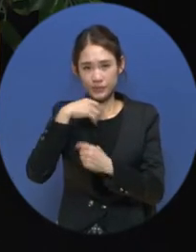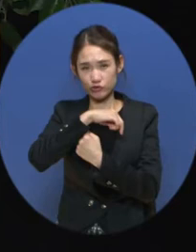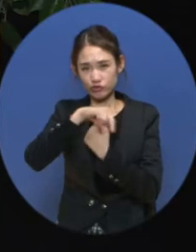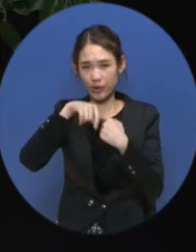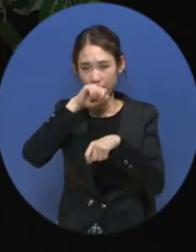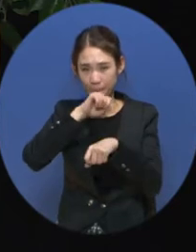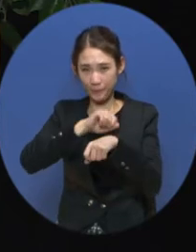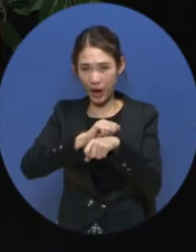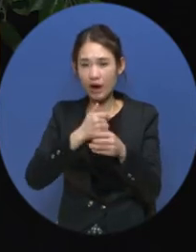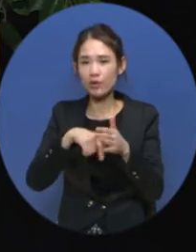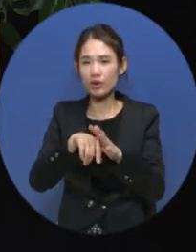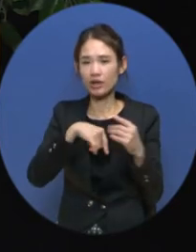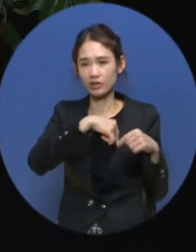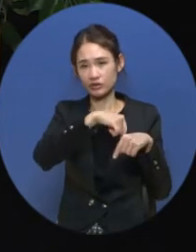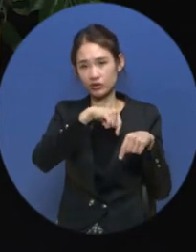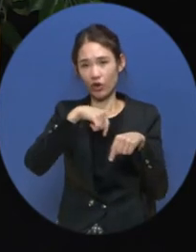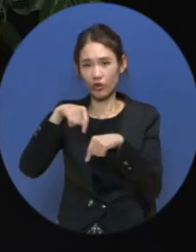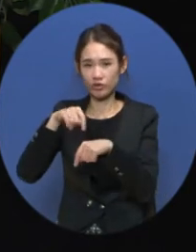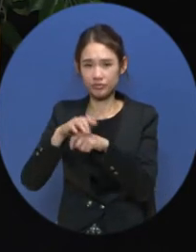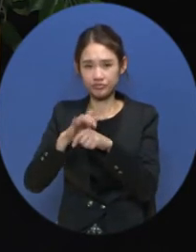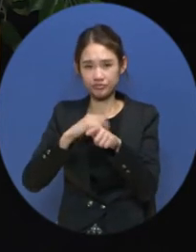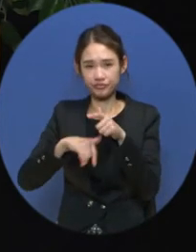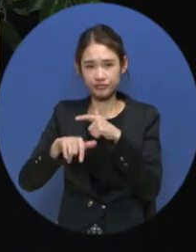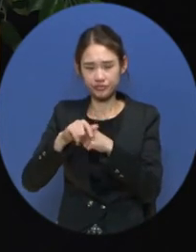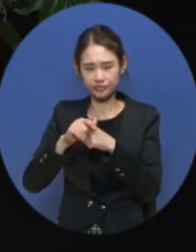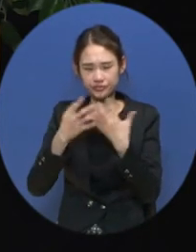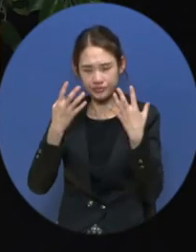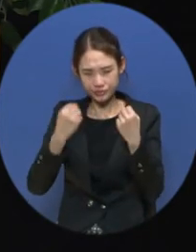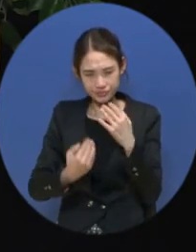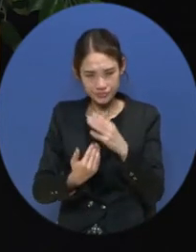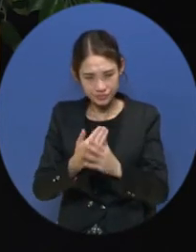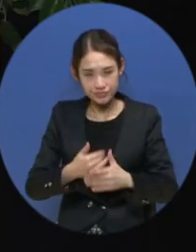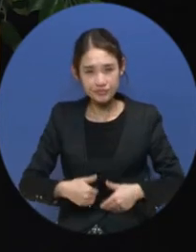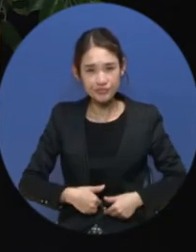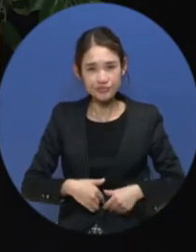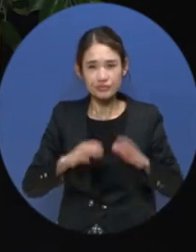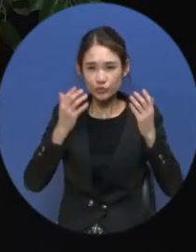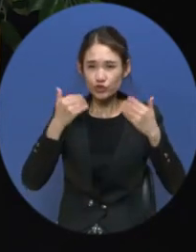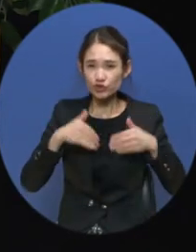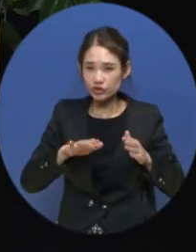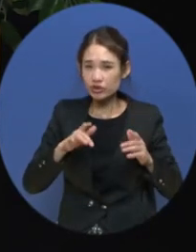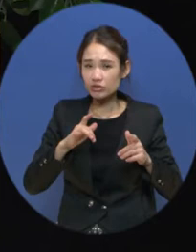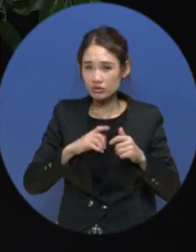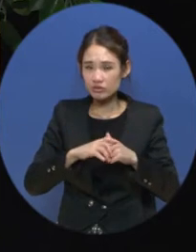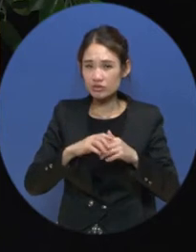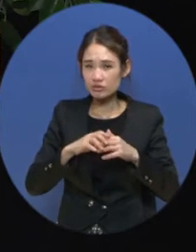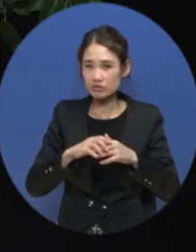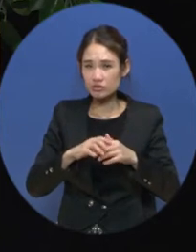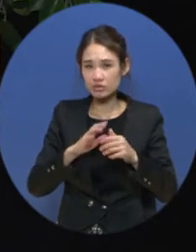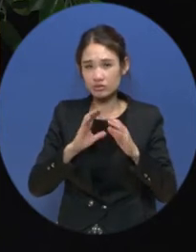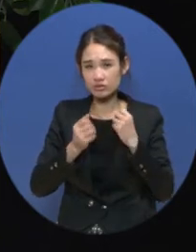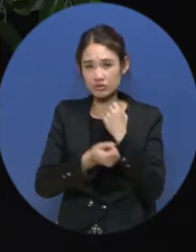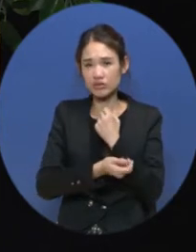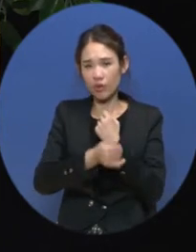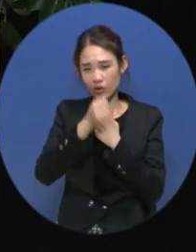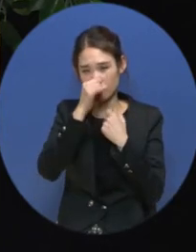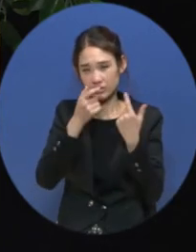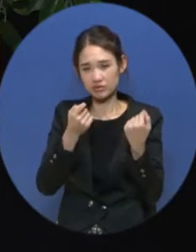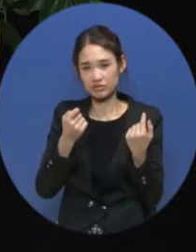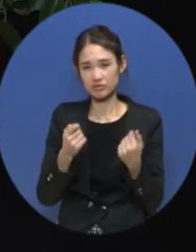그런 정책이랄지 이런 것들이 더 나와준다면 출산율에도 뭐 조금 영향은 있지